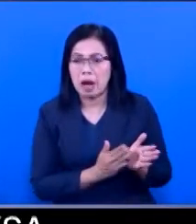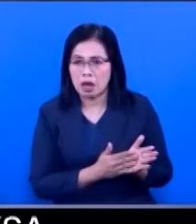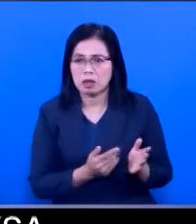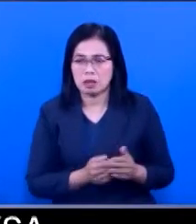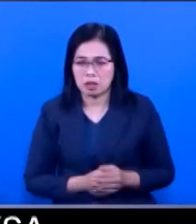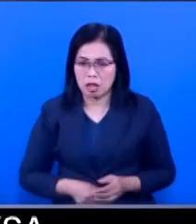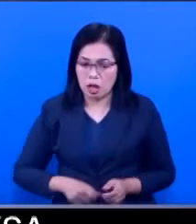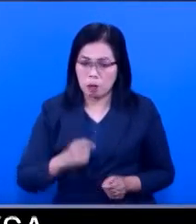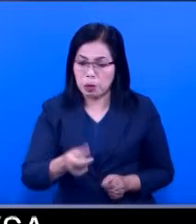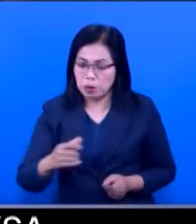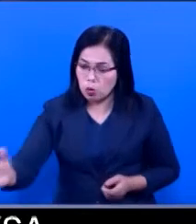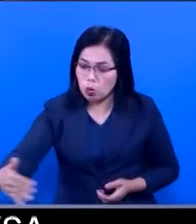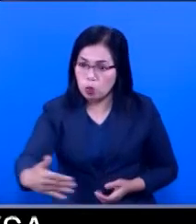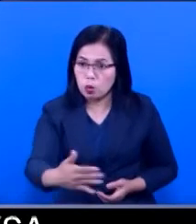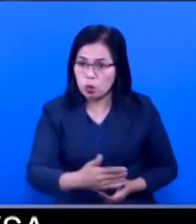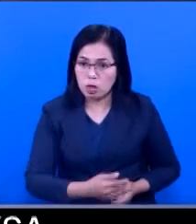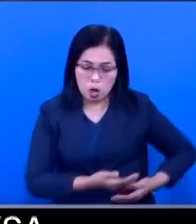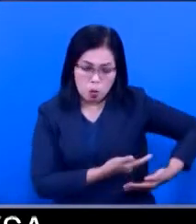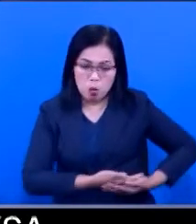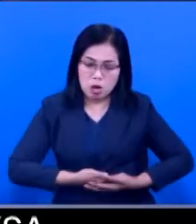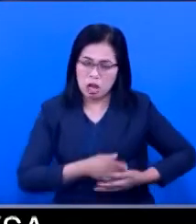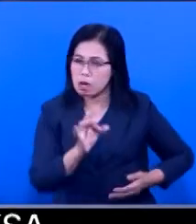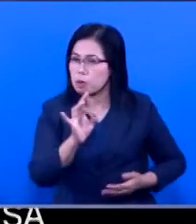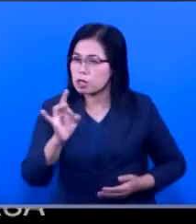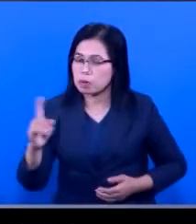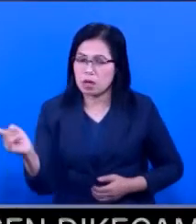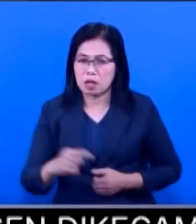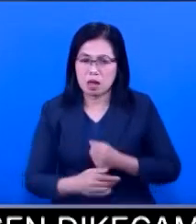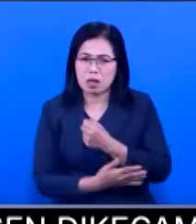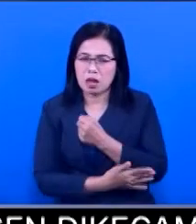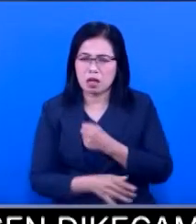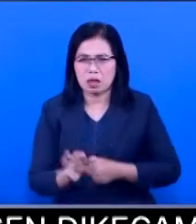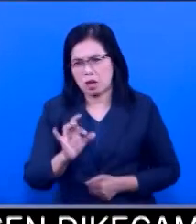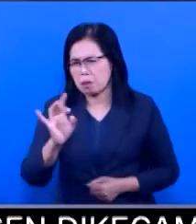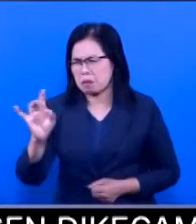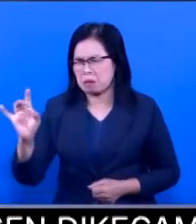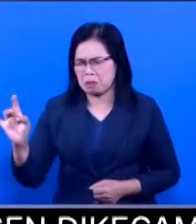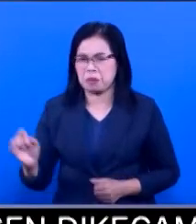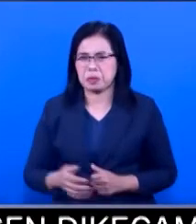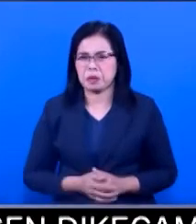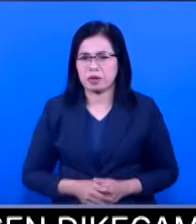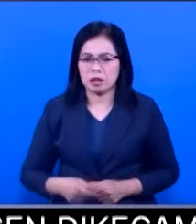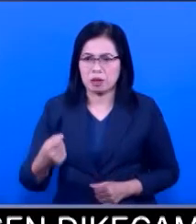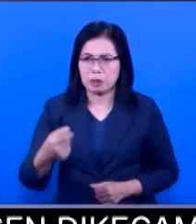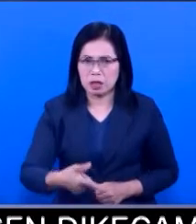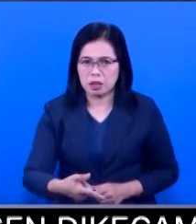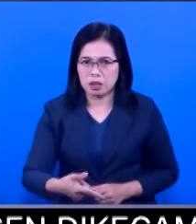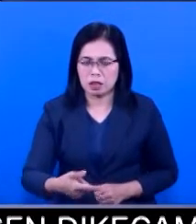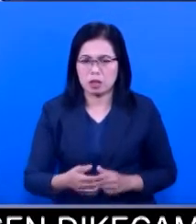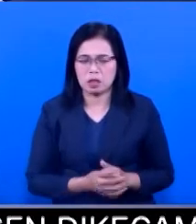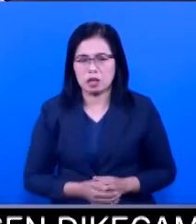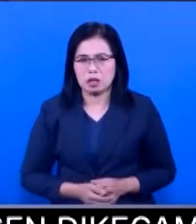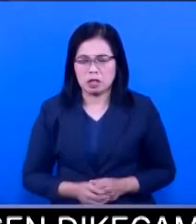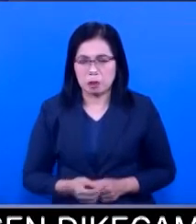bayi dan balita. Boneka dari berbagai negara dan diantaranya memiliki akte kelahiran ini dibeli dengan harga fantastis hingga